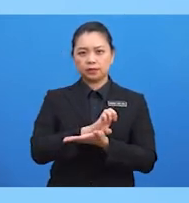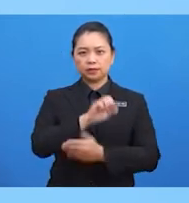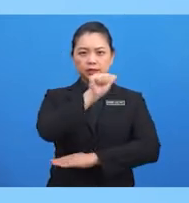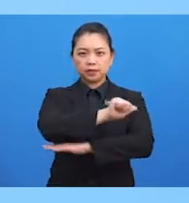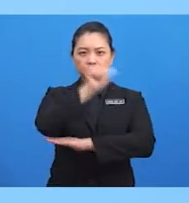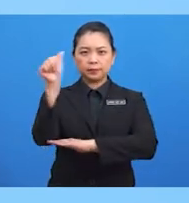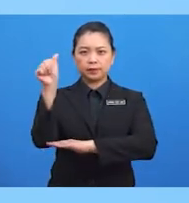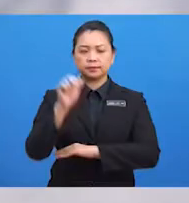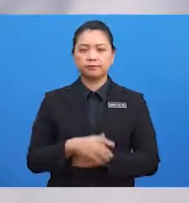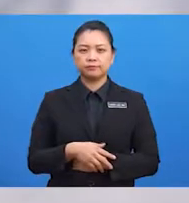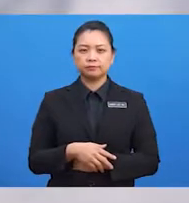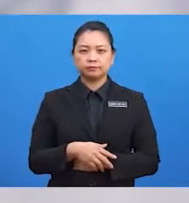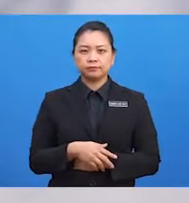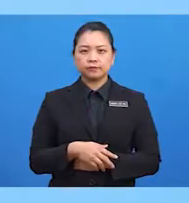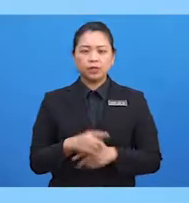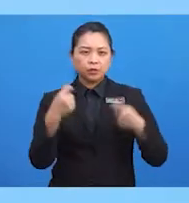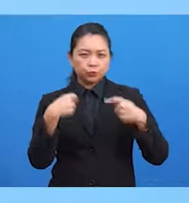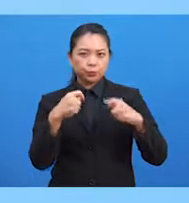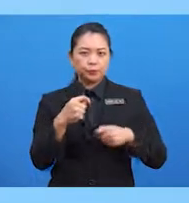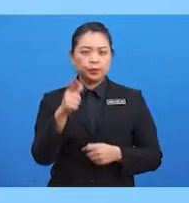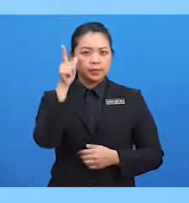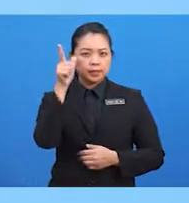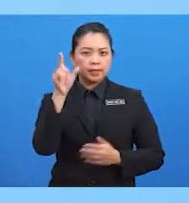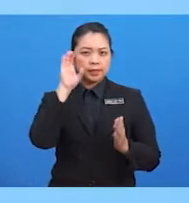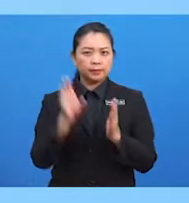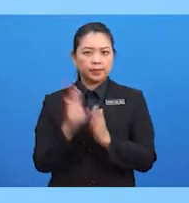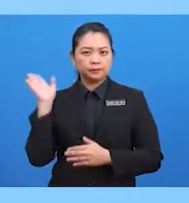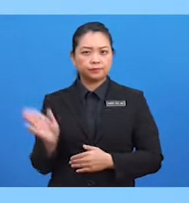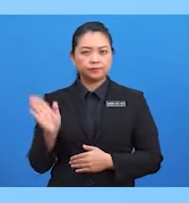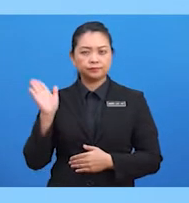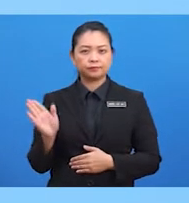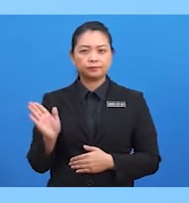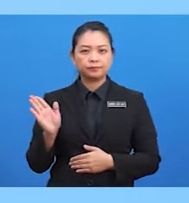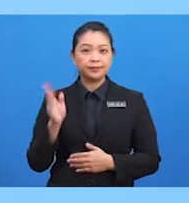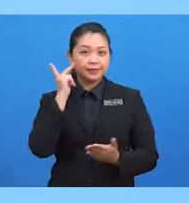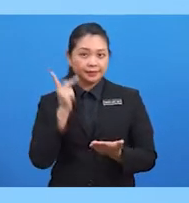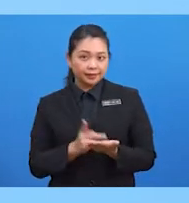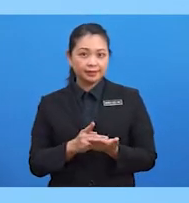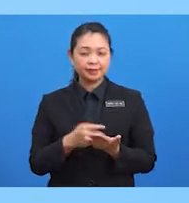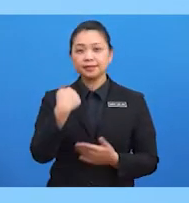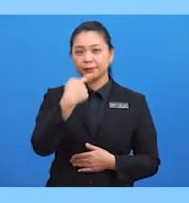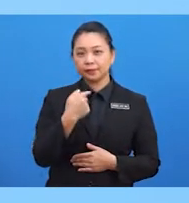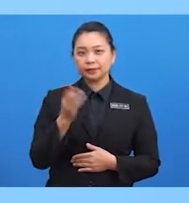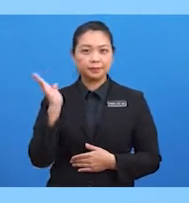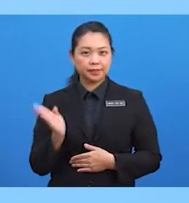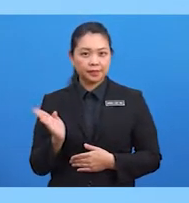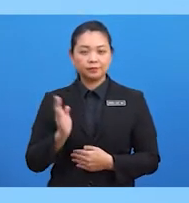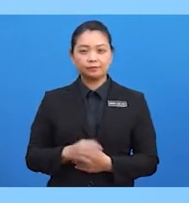lepas. Cuba lihat gambar ini. Kenal tak siapa beliau?